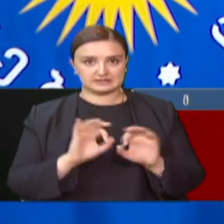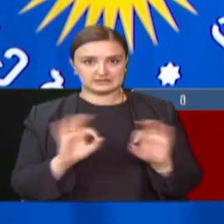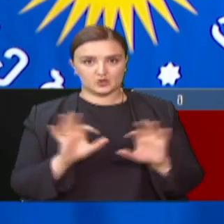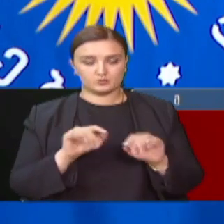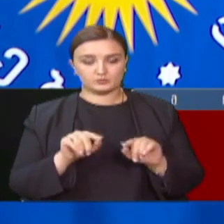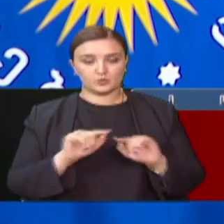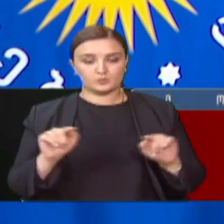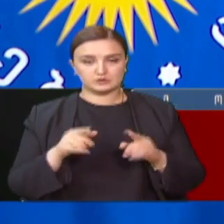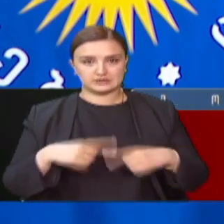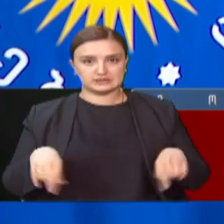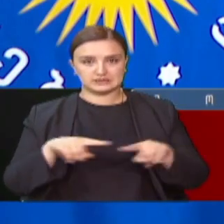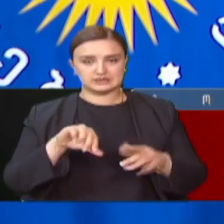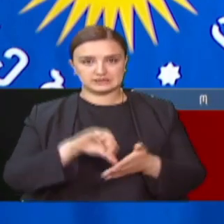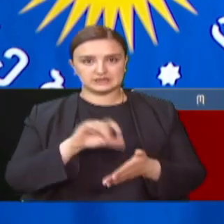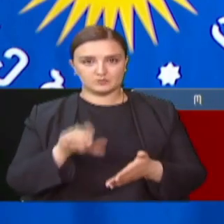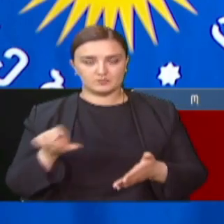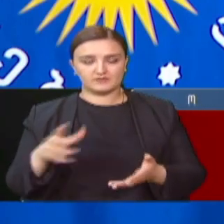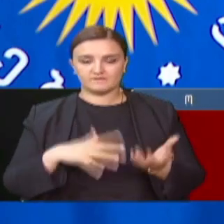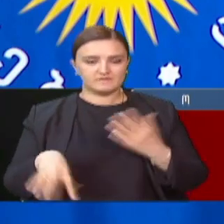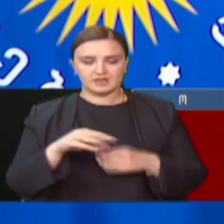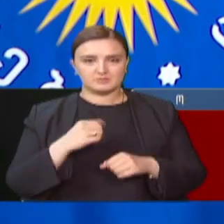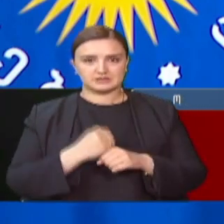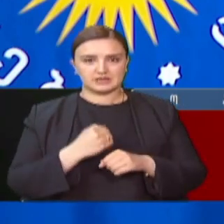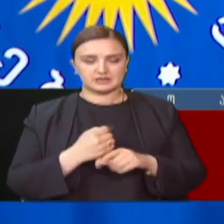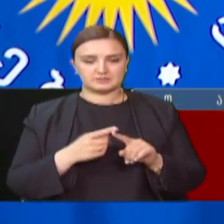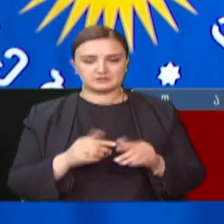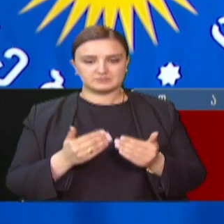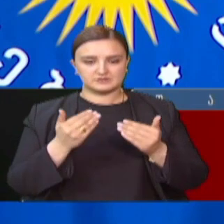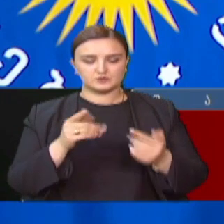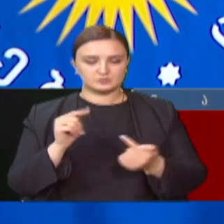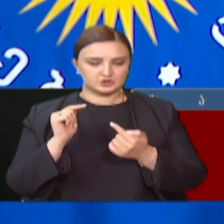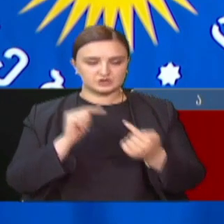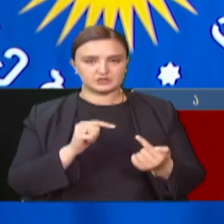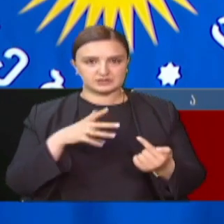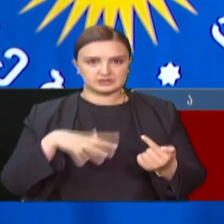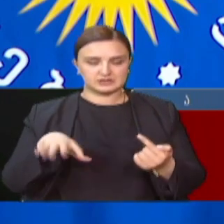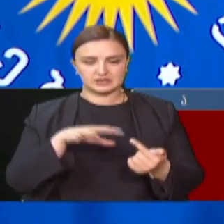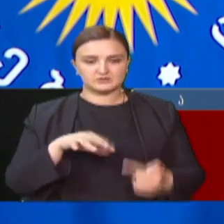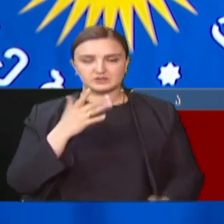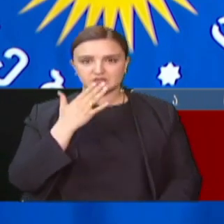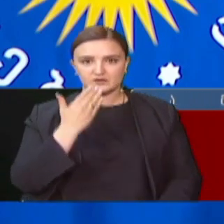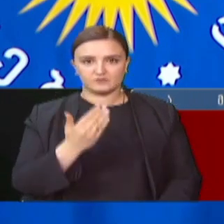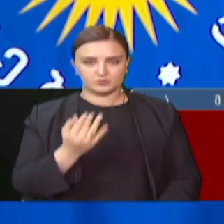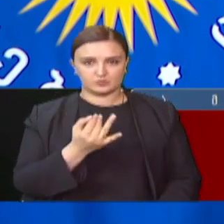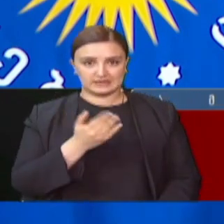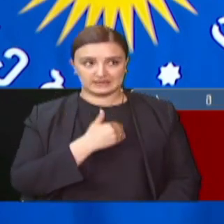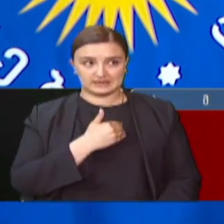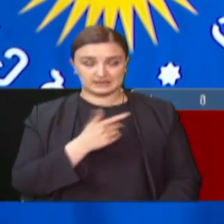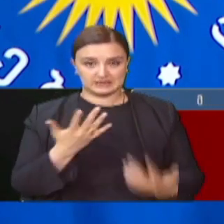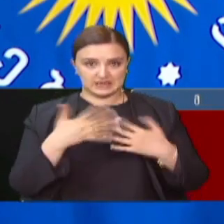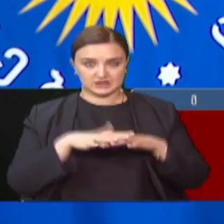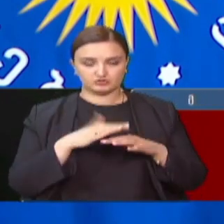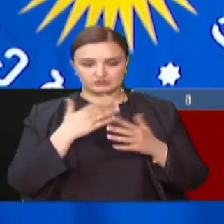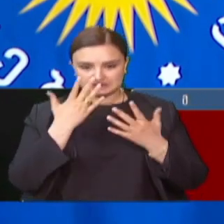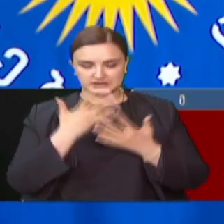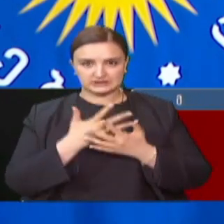ამ ოპოზიციის წარმომადგენლებს. ისინი ყველაფერს აკეთებენ იმისათვის, რომ შეეწინააღმდეგონ საქართველოს ევროპულ ინტეგრაციას. ჩვენ დავინახეთ, რომ საჯაროდ